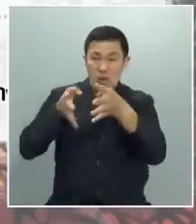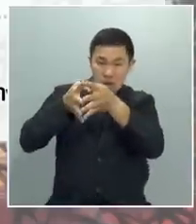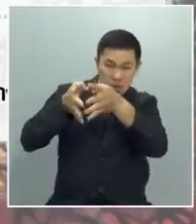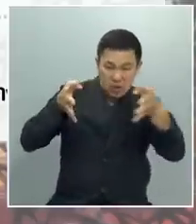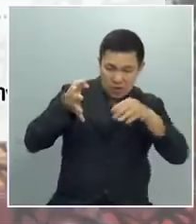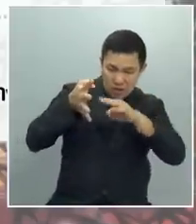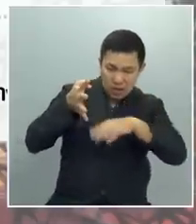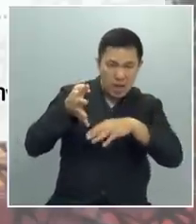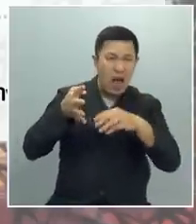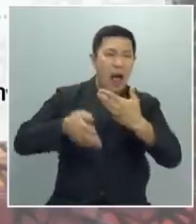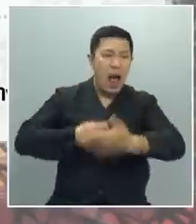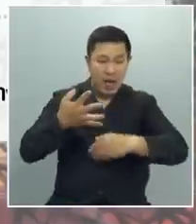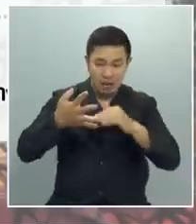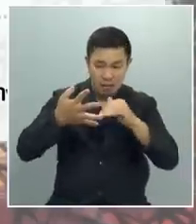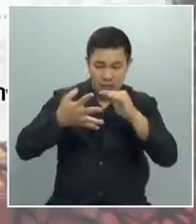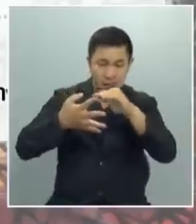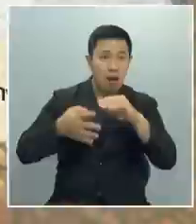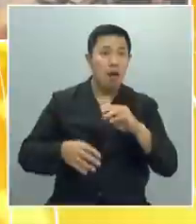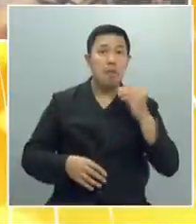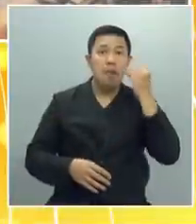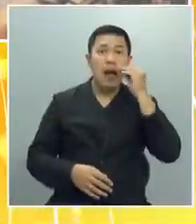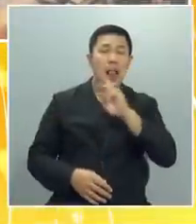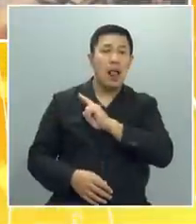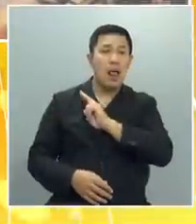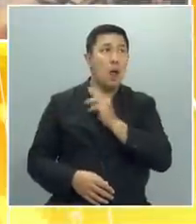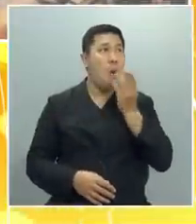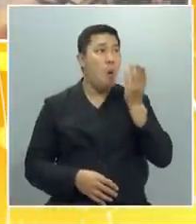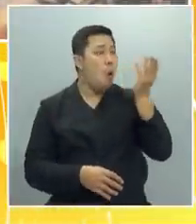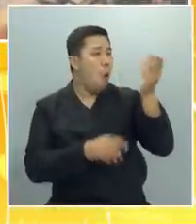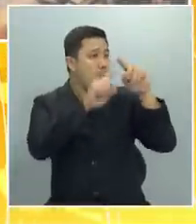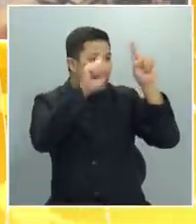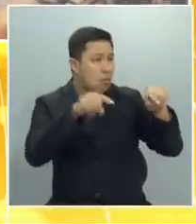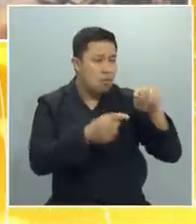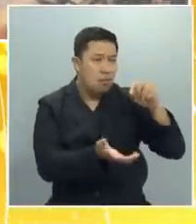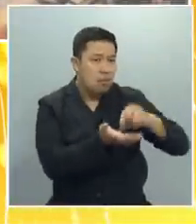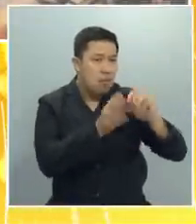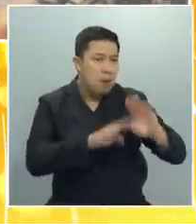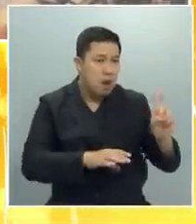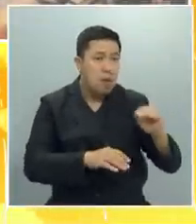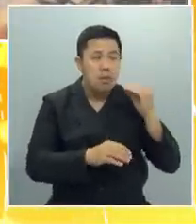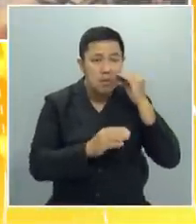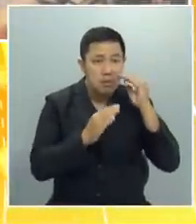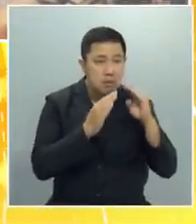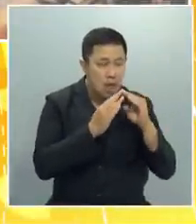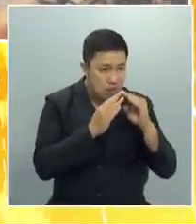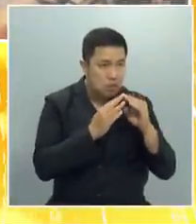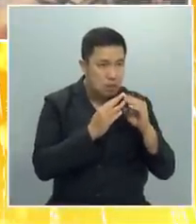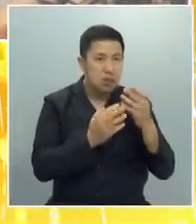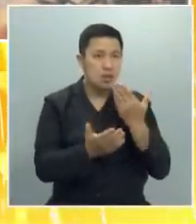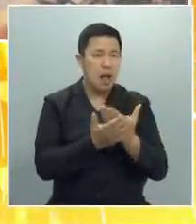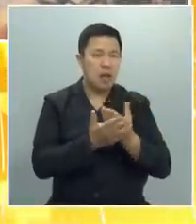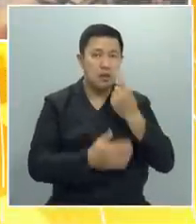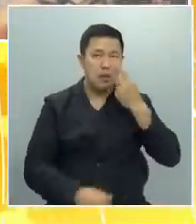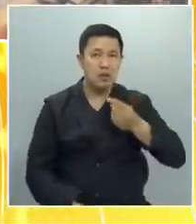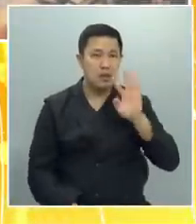ข้างบนอยู่อาศัยเองก็แล้วแต่ขอใช่ขึ้นอยู่กับว่าขอประเภทไหนสมมุติขอเป็นที่อยู่อาศัยนะคะก็จะได้ราคาเดิม